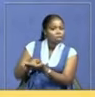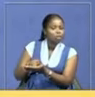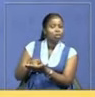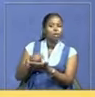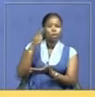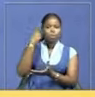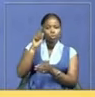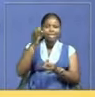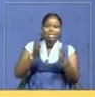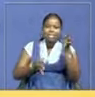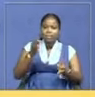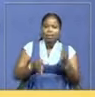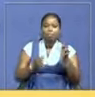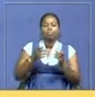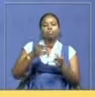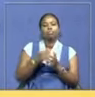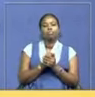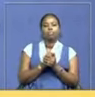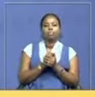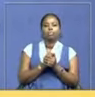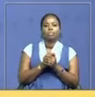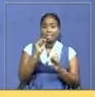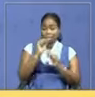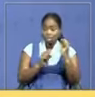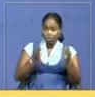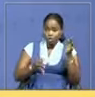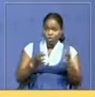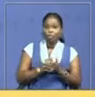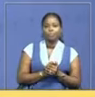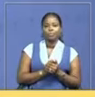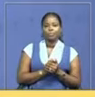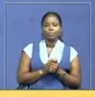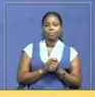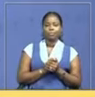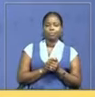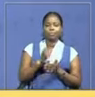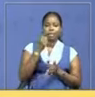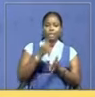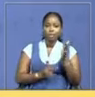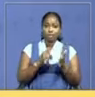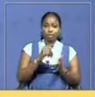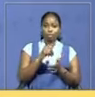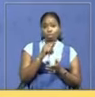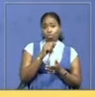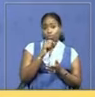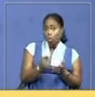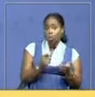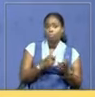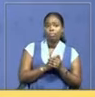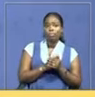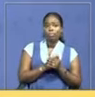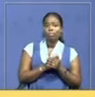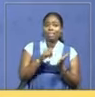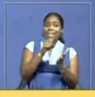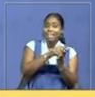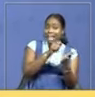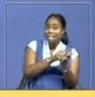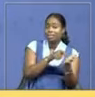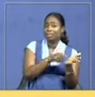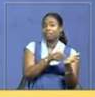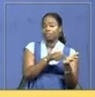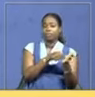d'un système judiciaire en effet quelle que soit la pertinence des textes c'est d'abord et